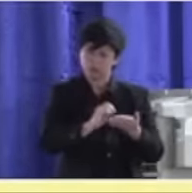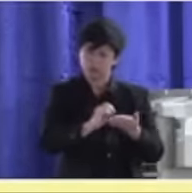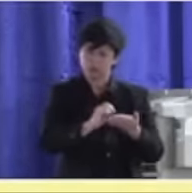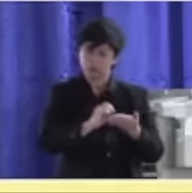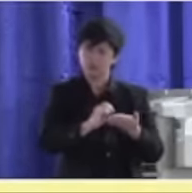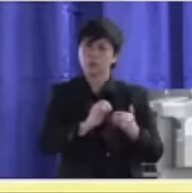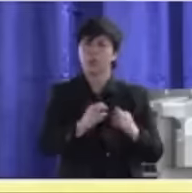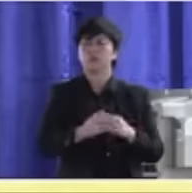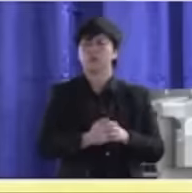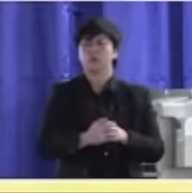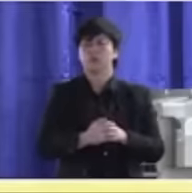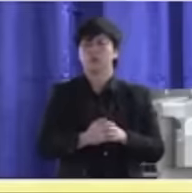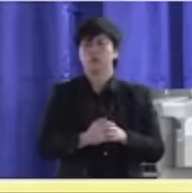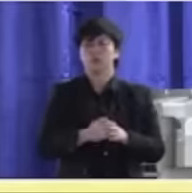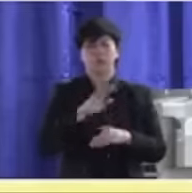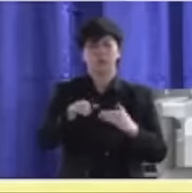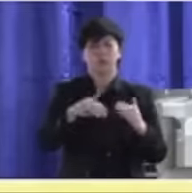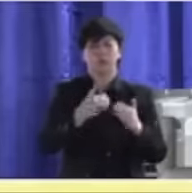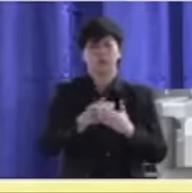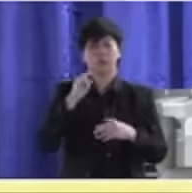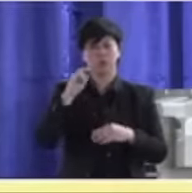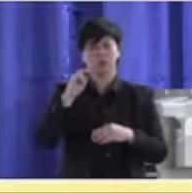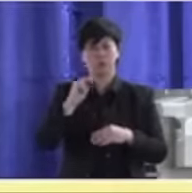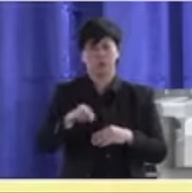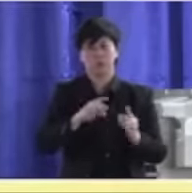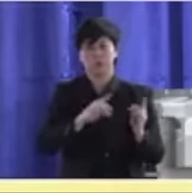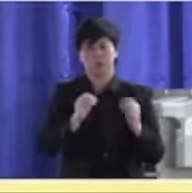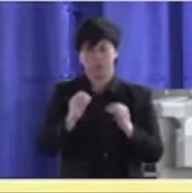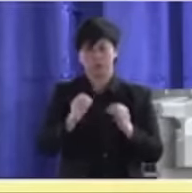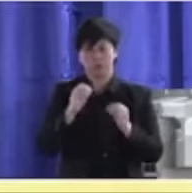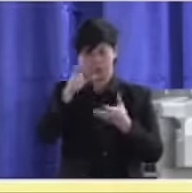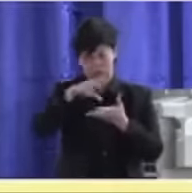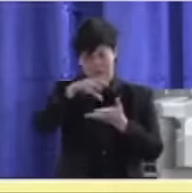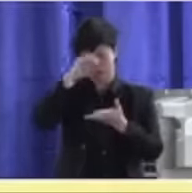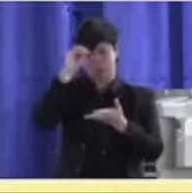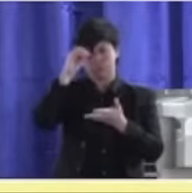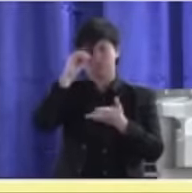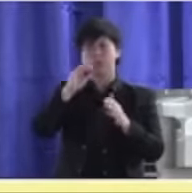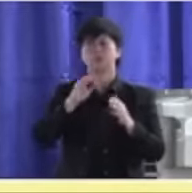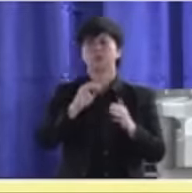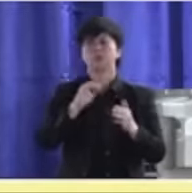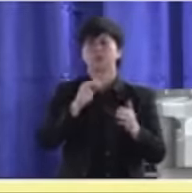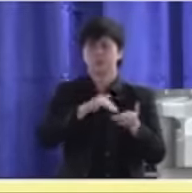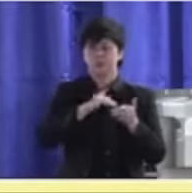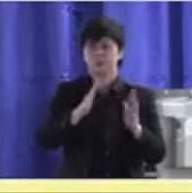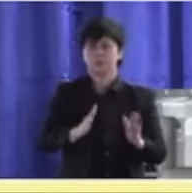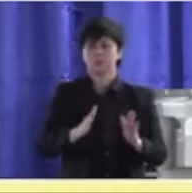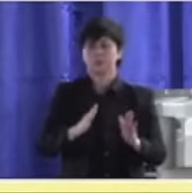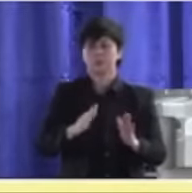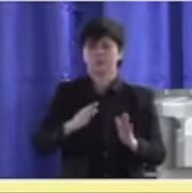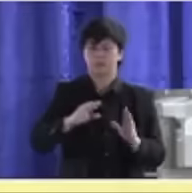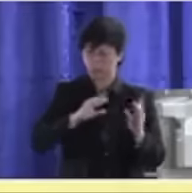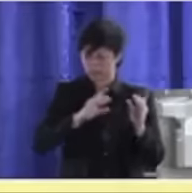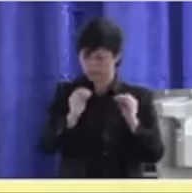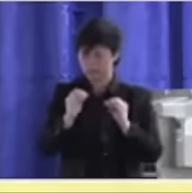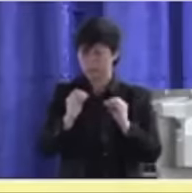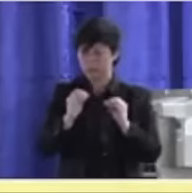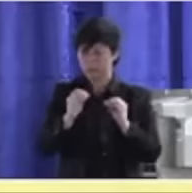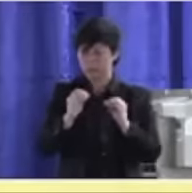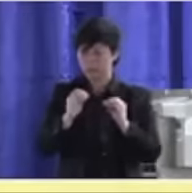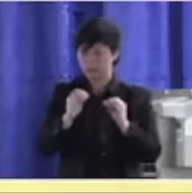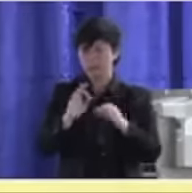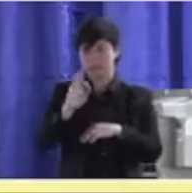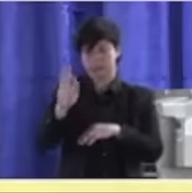lahat ng kailangan natin gawin na matutunan ng mga bata, gawin natin sa